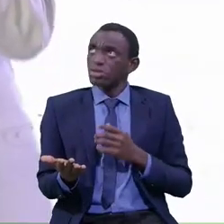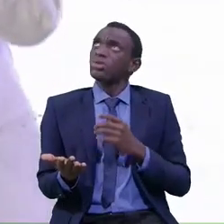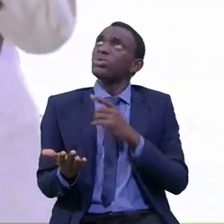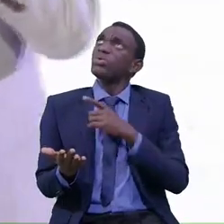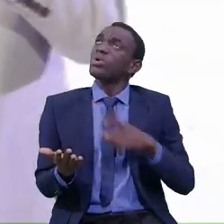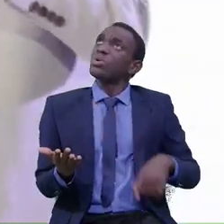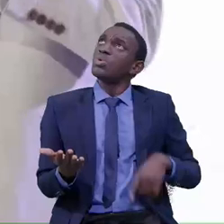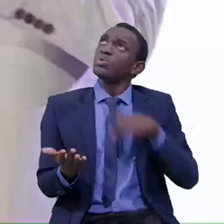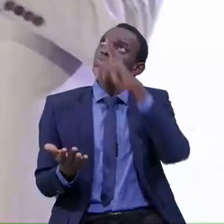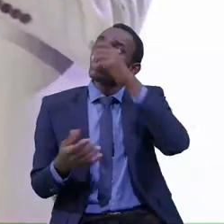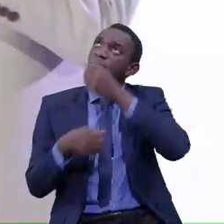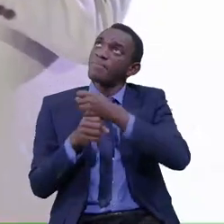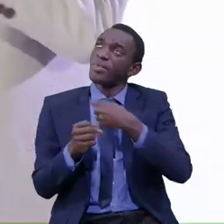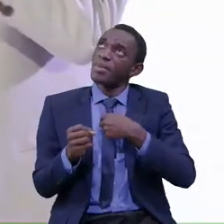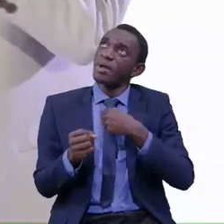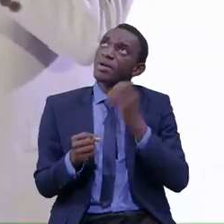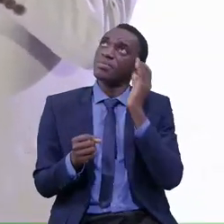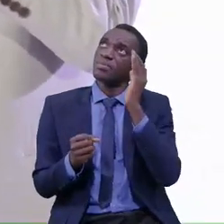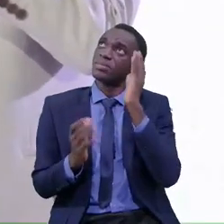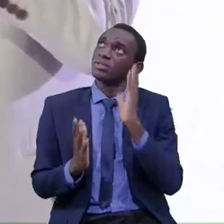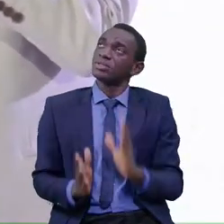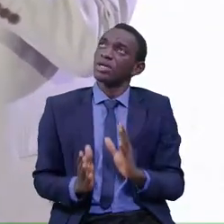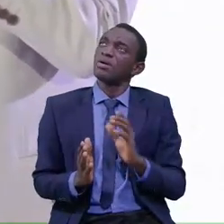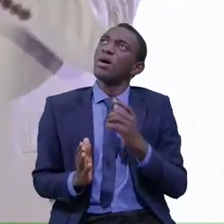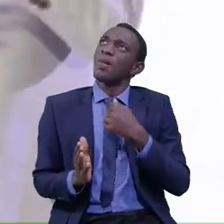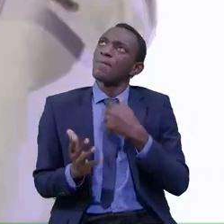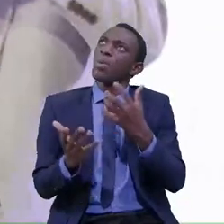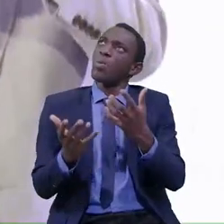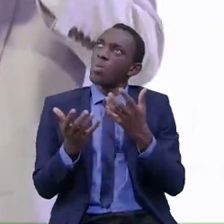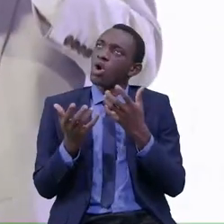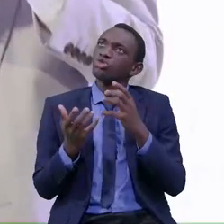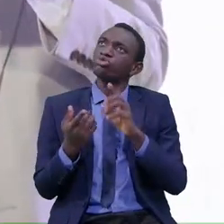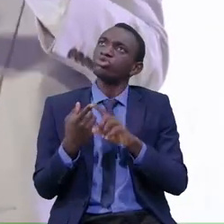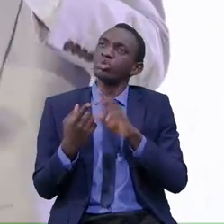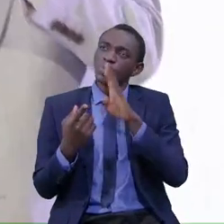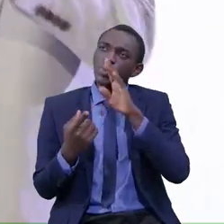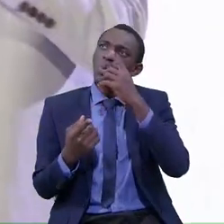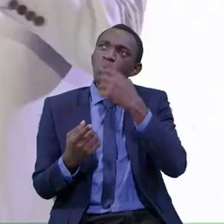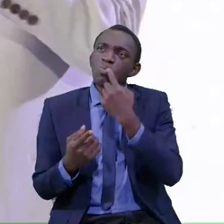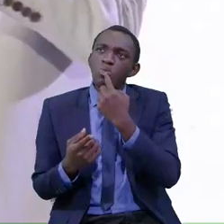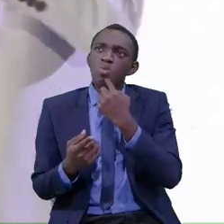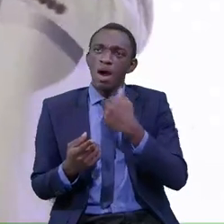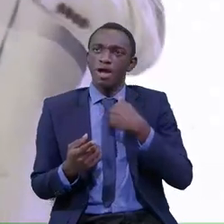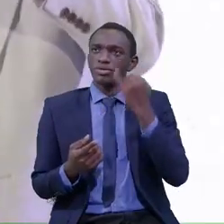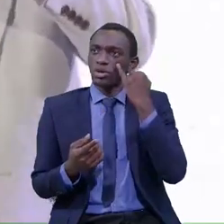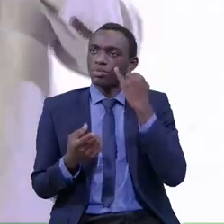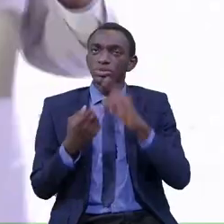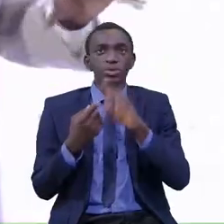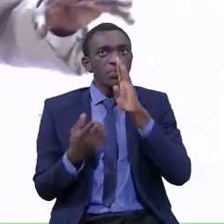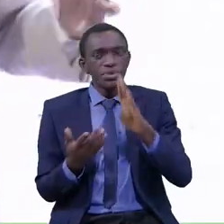tu as fait de moi un pasteur. J'ai besoin de ta grâce pour être qui je dois être. Tu as fait de moi un